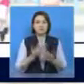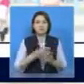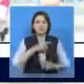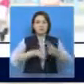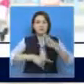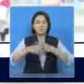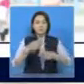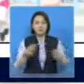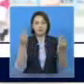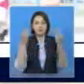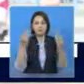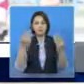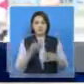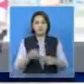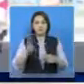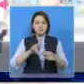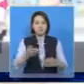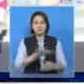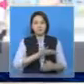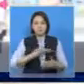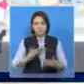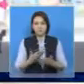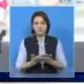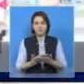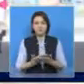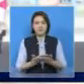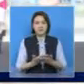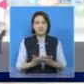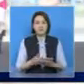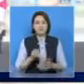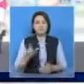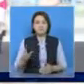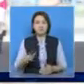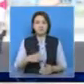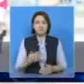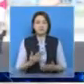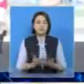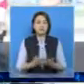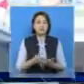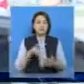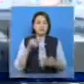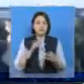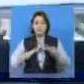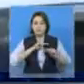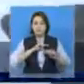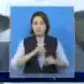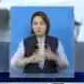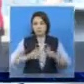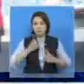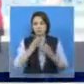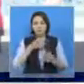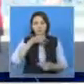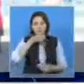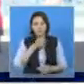үшін ұлы мереке. Бүгін біз үшін жанын пида етіп, қасыққаны қалғанша еңбек етіп, ерлік көрсеткен